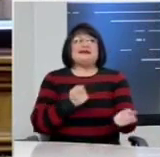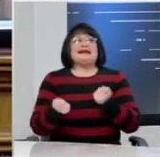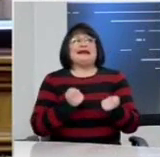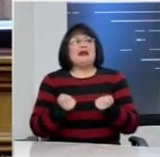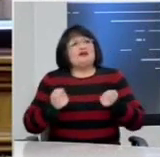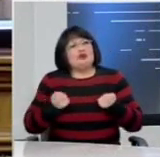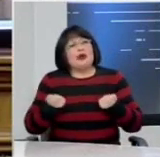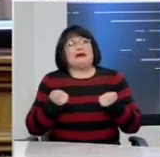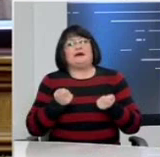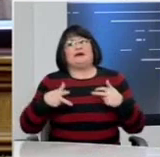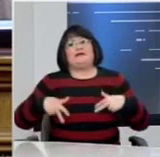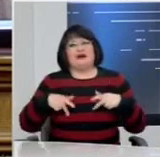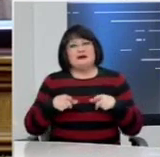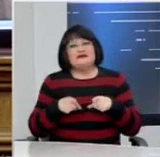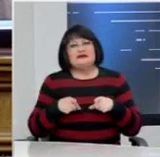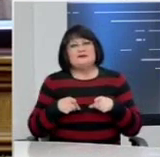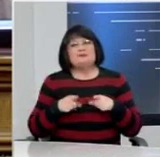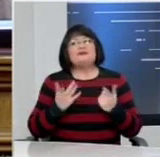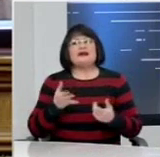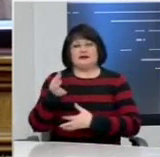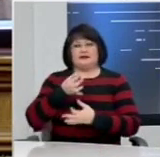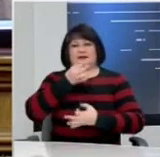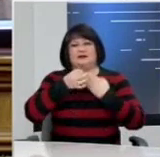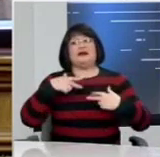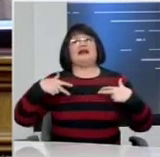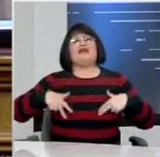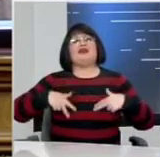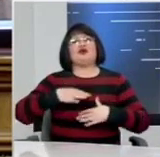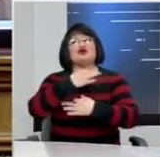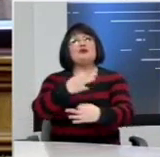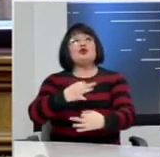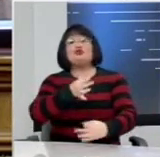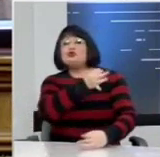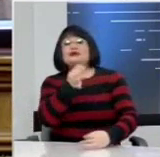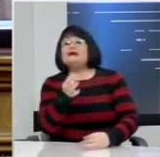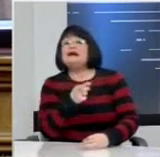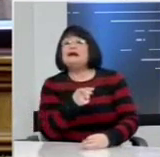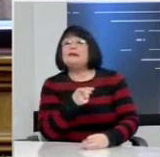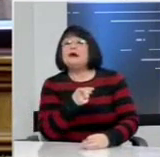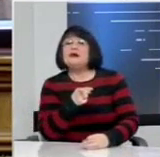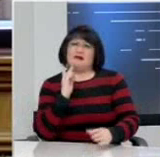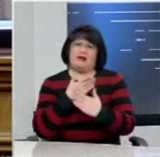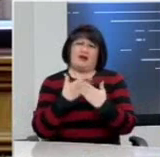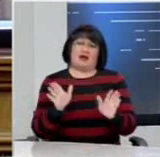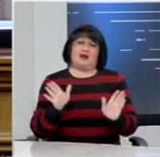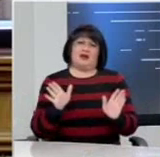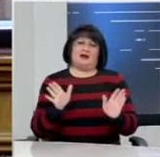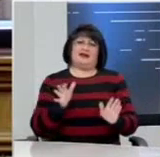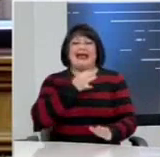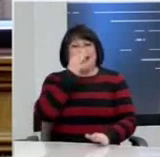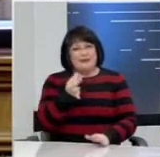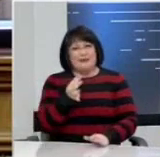στρατηγικής ήταν οι δηλώσεις του κυβερνητικού εκπροσώπου, που ευθέως